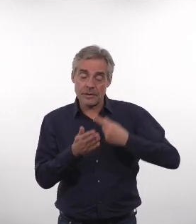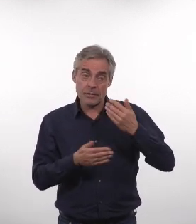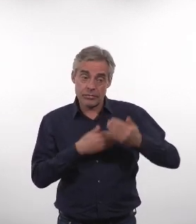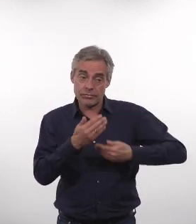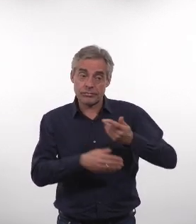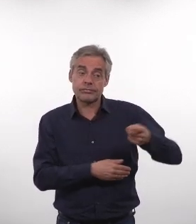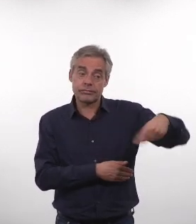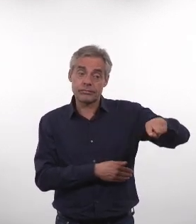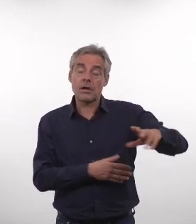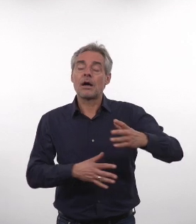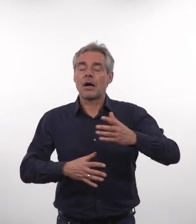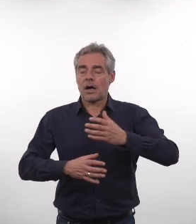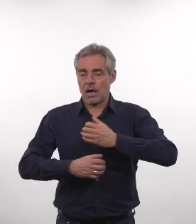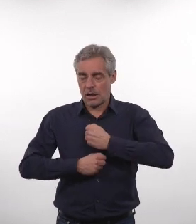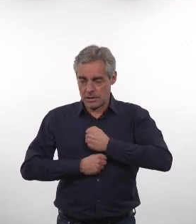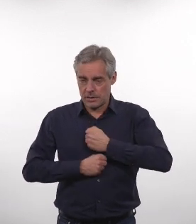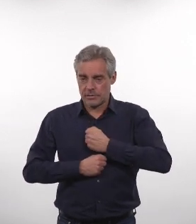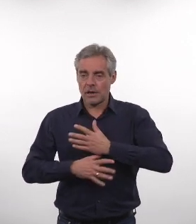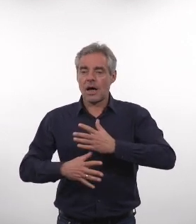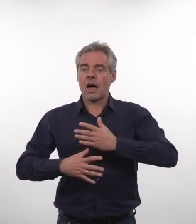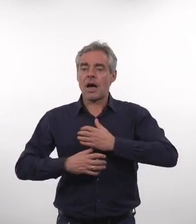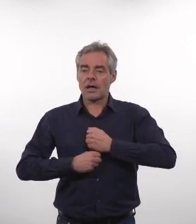ce que la personne puisse accepter, puisse tolérer ces étapes